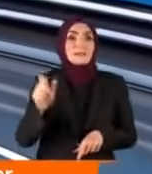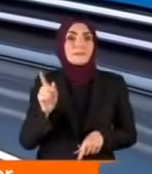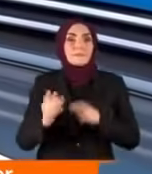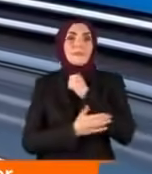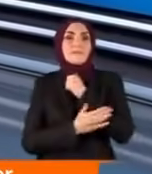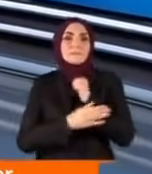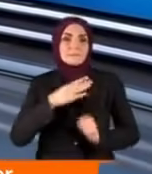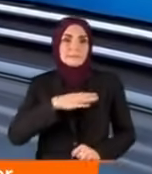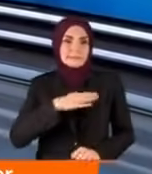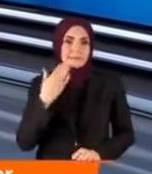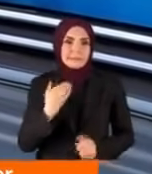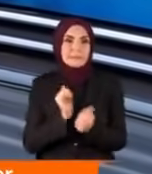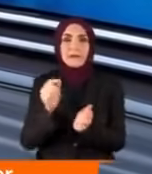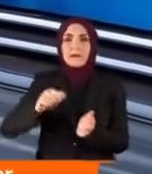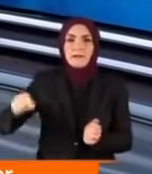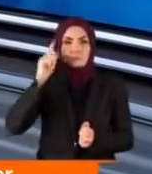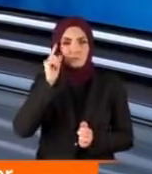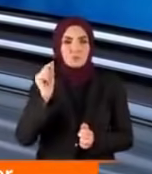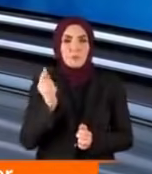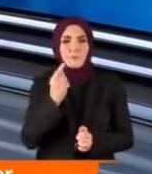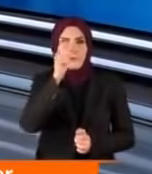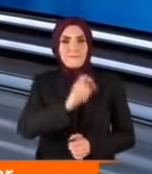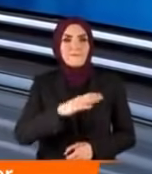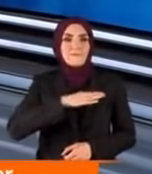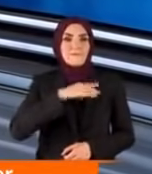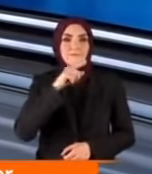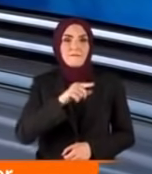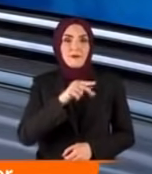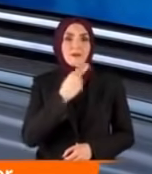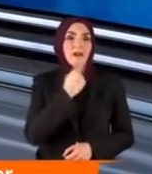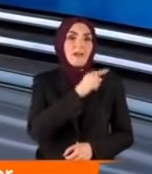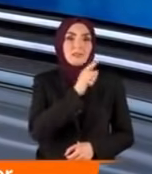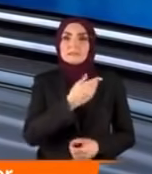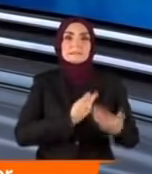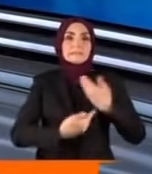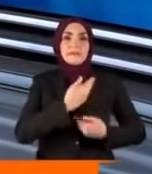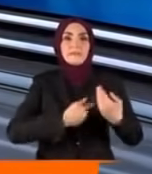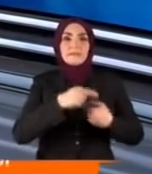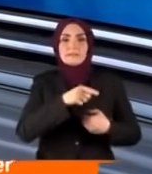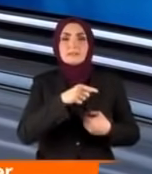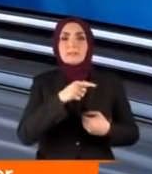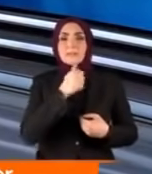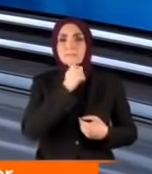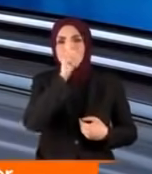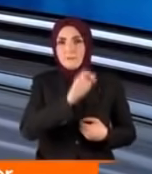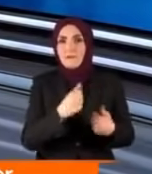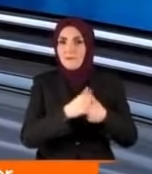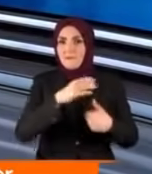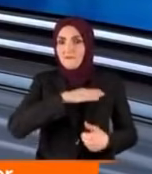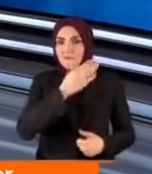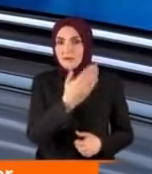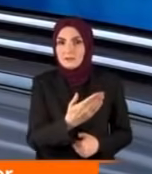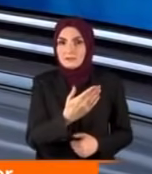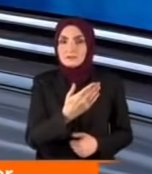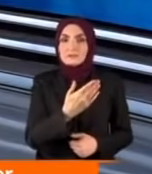isim de vardı. Genç kadının evli sevgilisi Bahri Maraş'tı. Canlı yayına da bağlanmış, sevgilisinin kayboluşuna dair